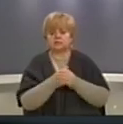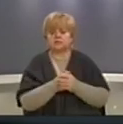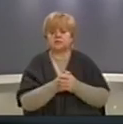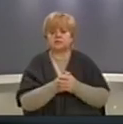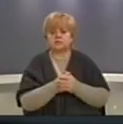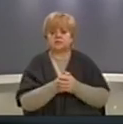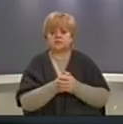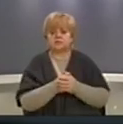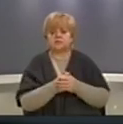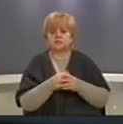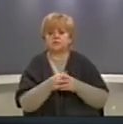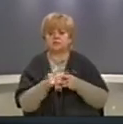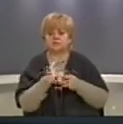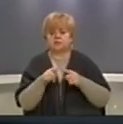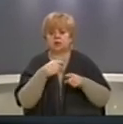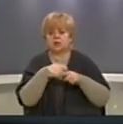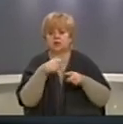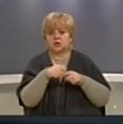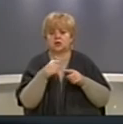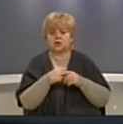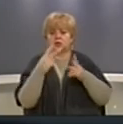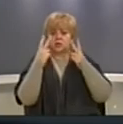lart dhe se do të rregullojë një sferë të